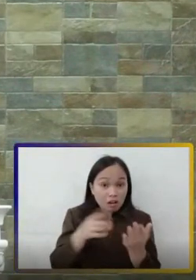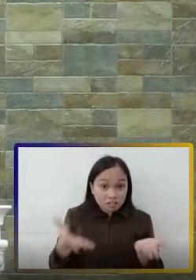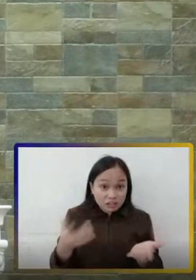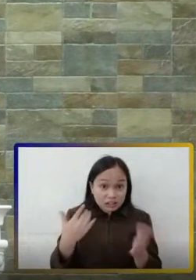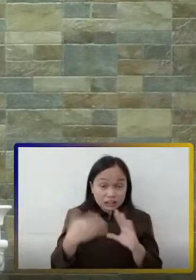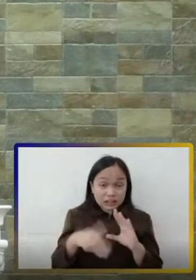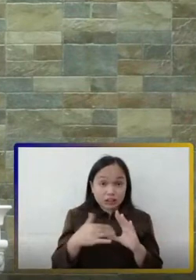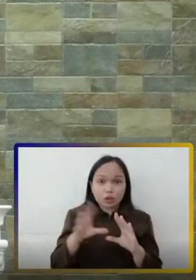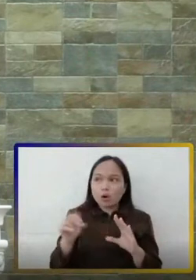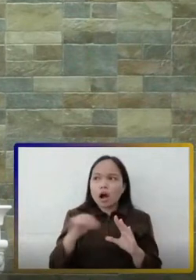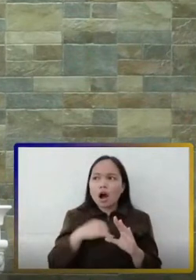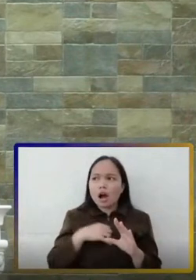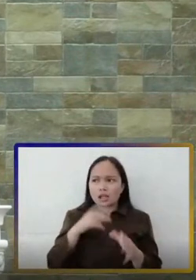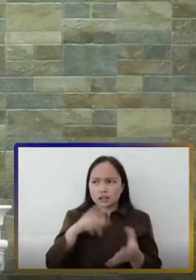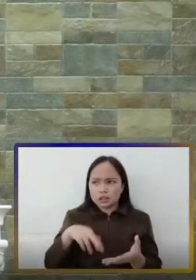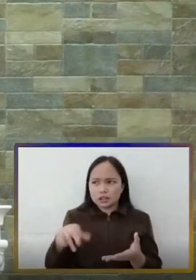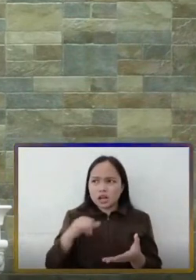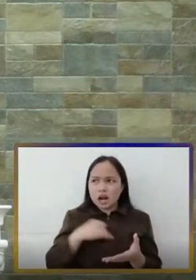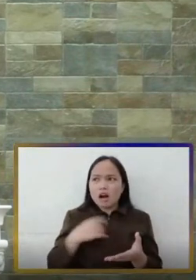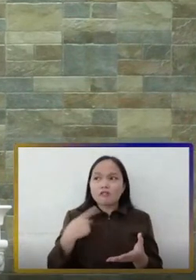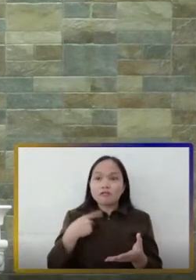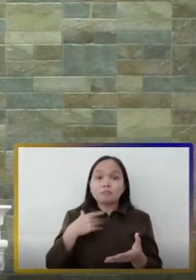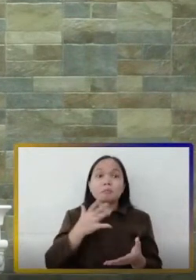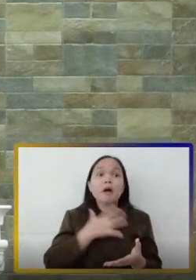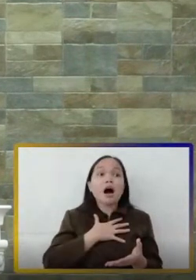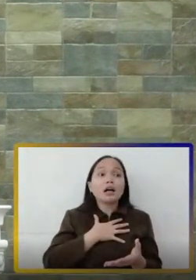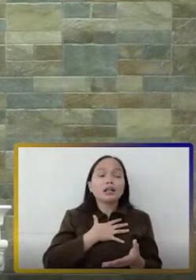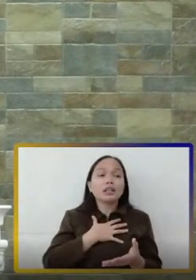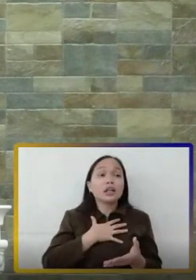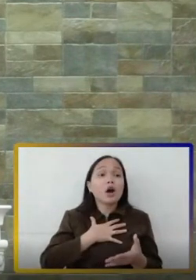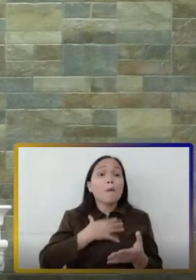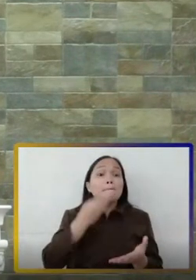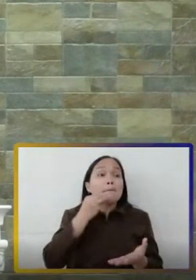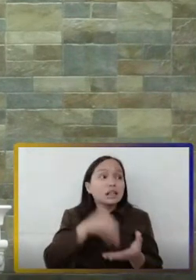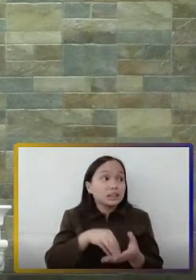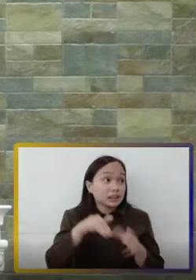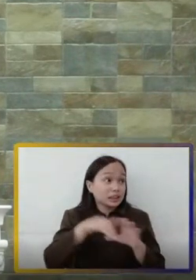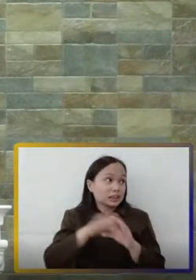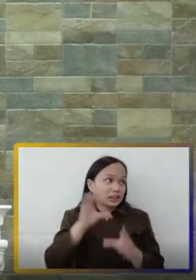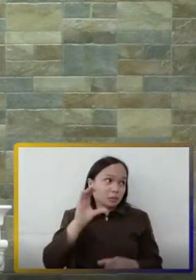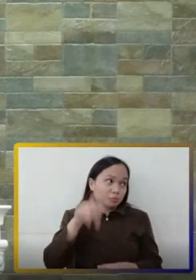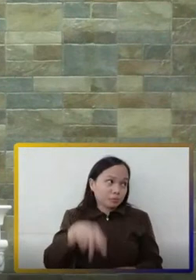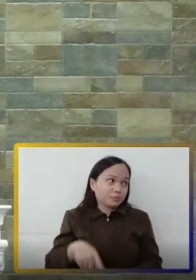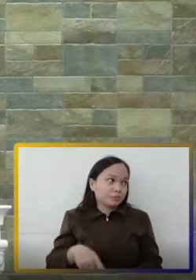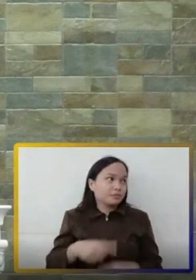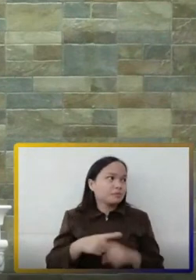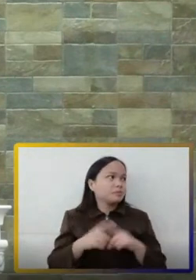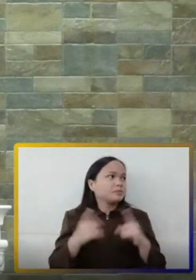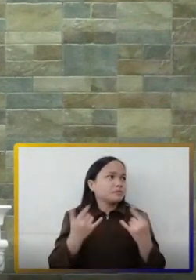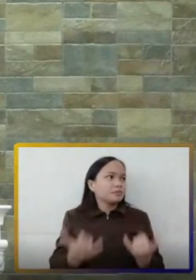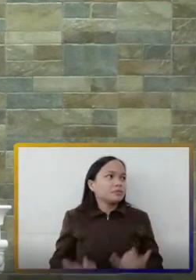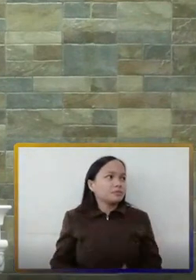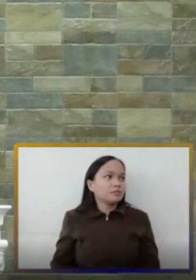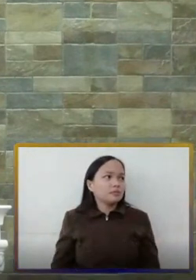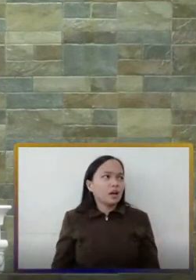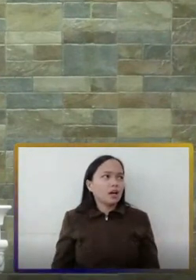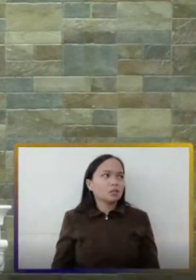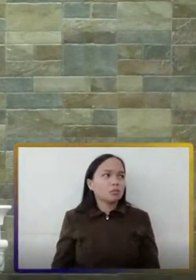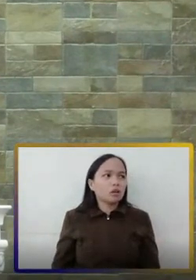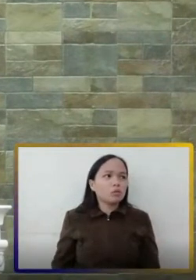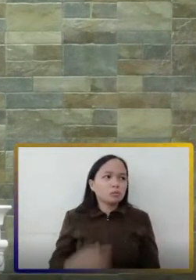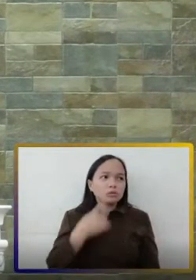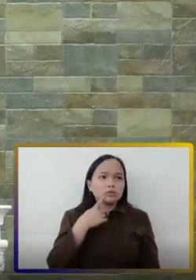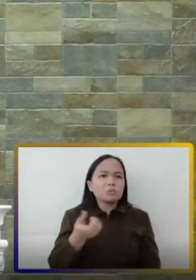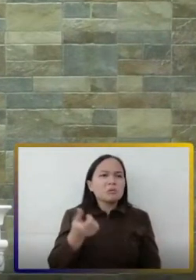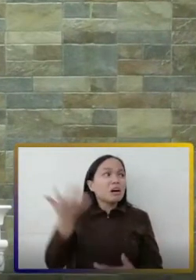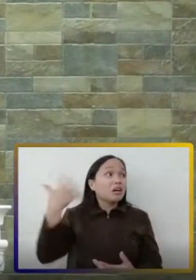No? Nagbabasa. Dito nakalagay ang outline ko. See that? Pero kapatid, back in those days,